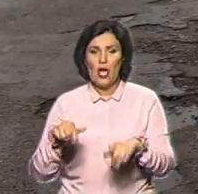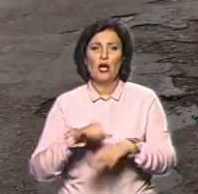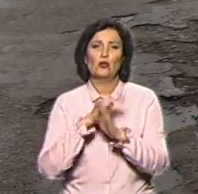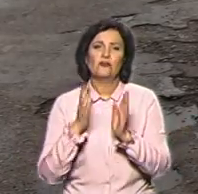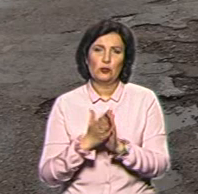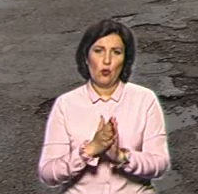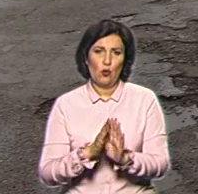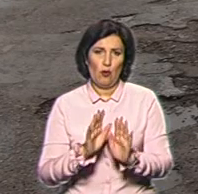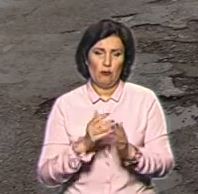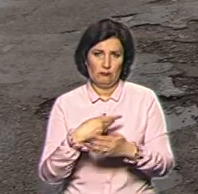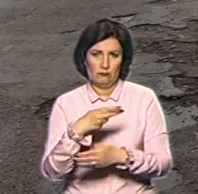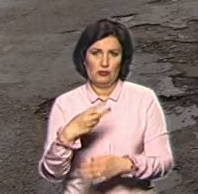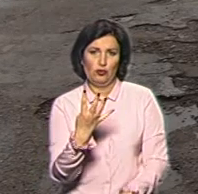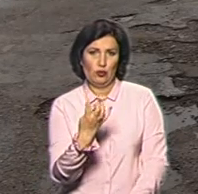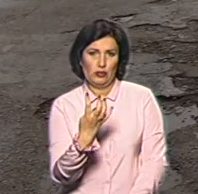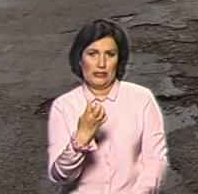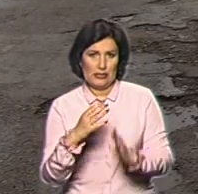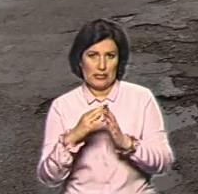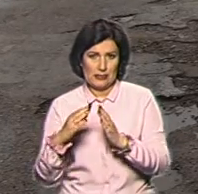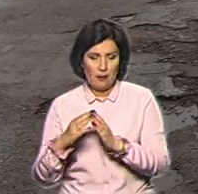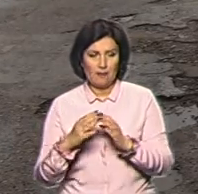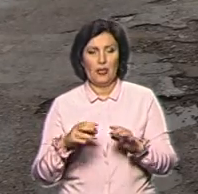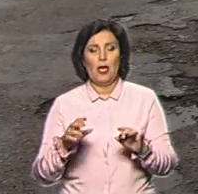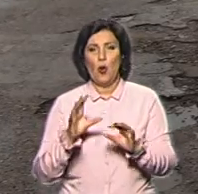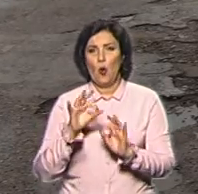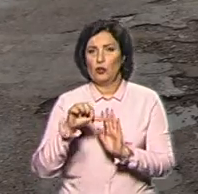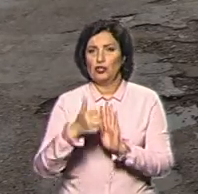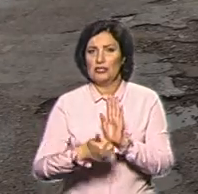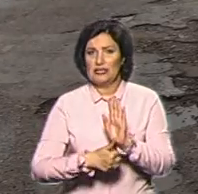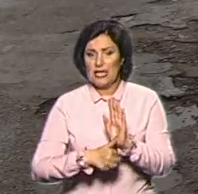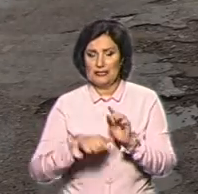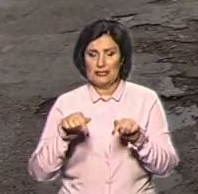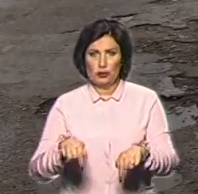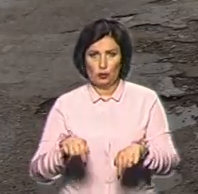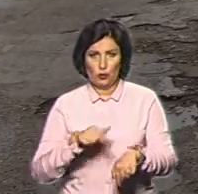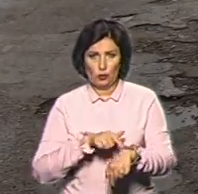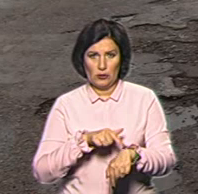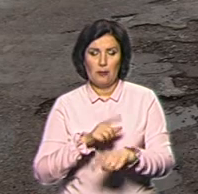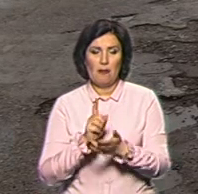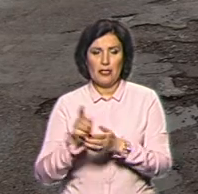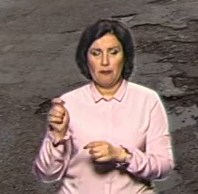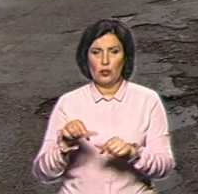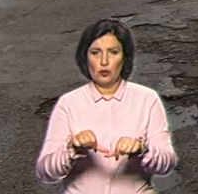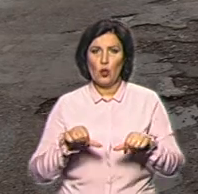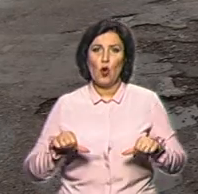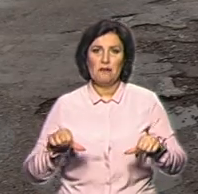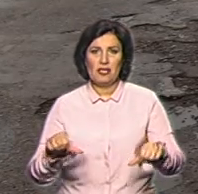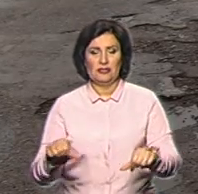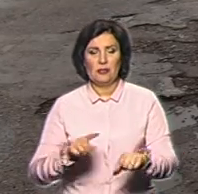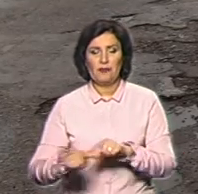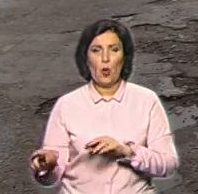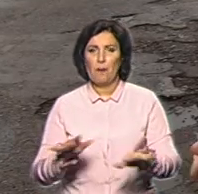близько 400. Також вона розповіла, що о 16-й сюди до села має приїхати комісія